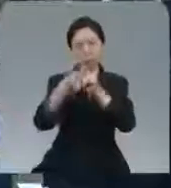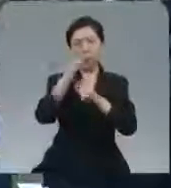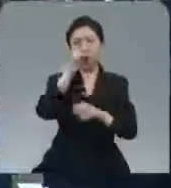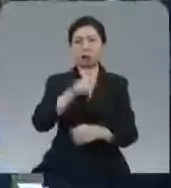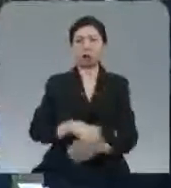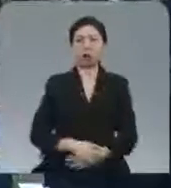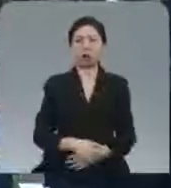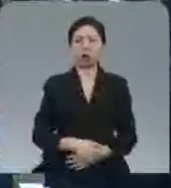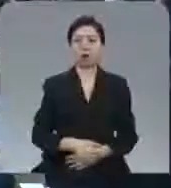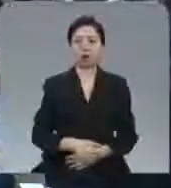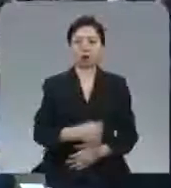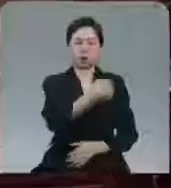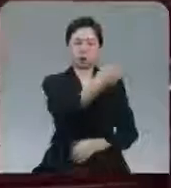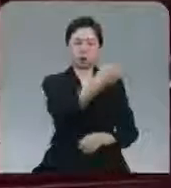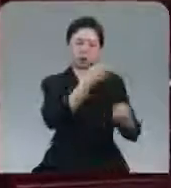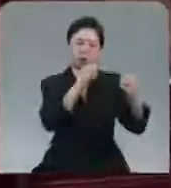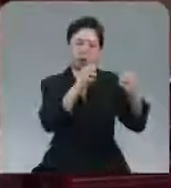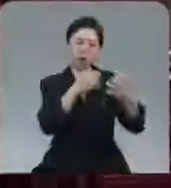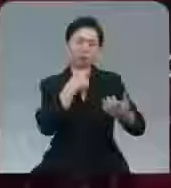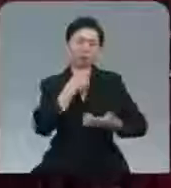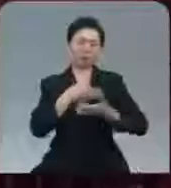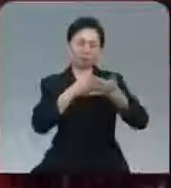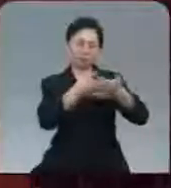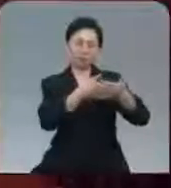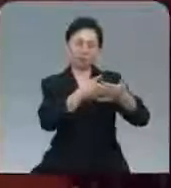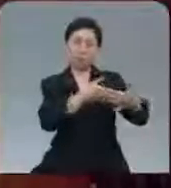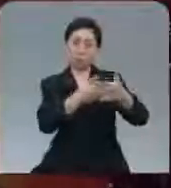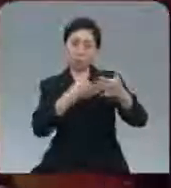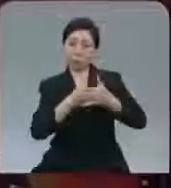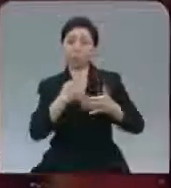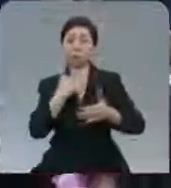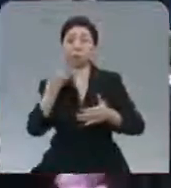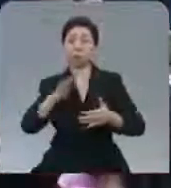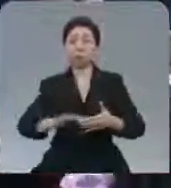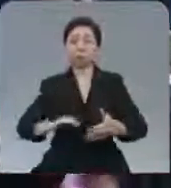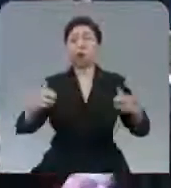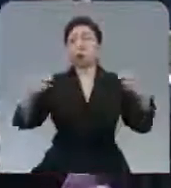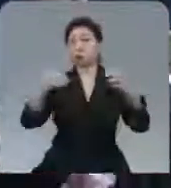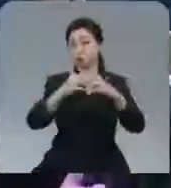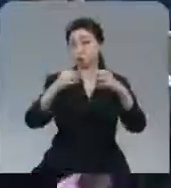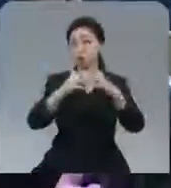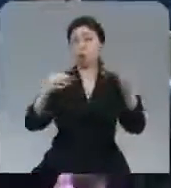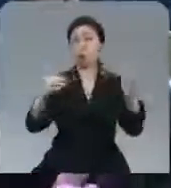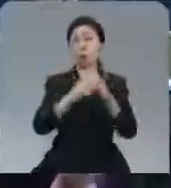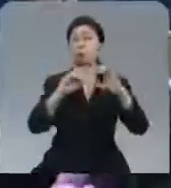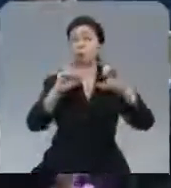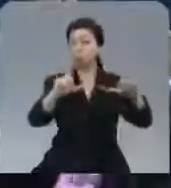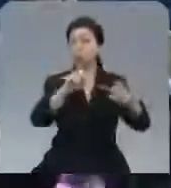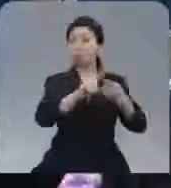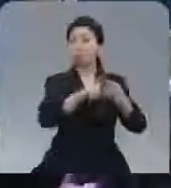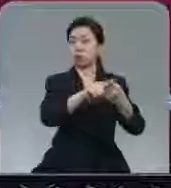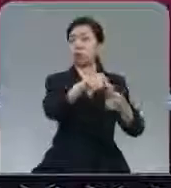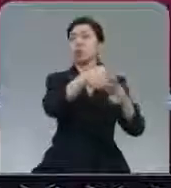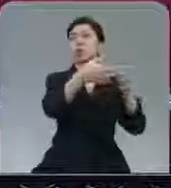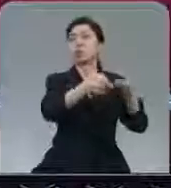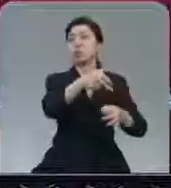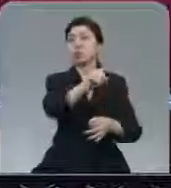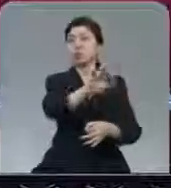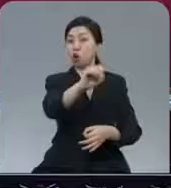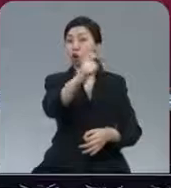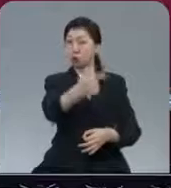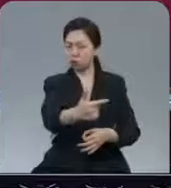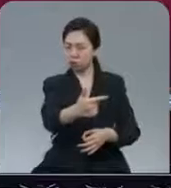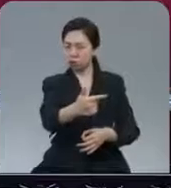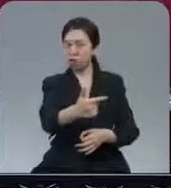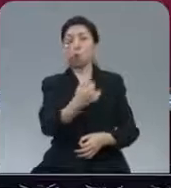trong đó bao gồm cả đề xuất của xôi về tuyên bố chấm dứt chiến tranh Triều Tiên ở vùng tiên Ngoại Giao năm rõ vấn đề hạt nhân bắt chữ